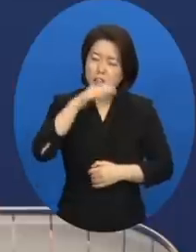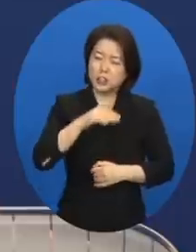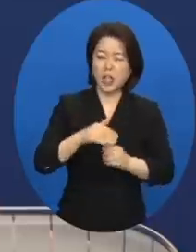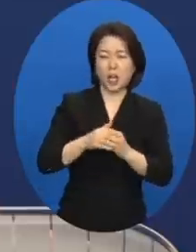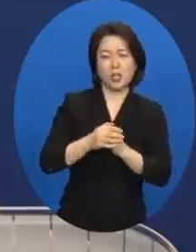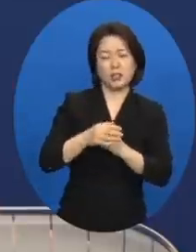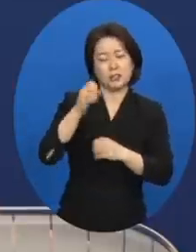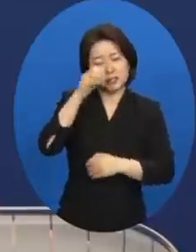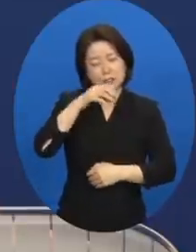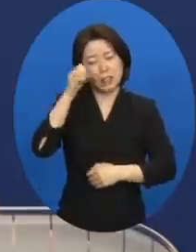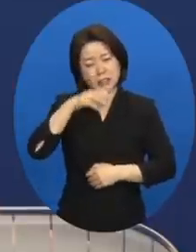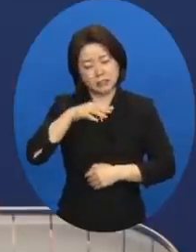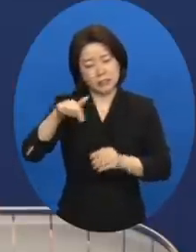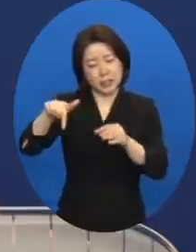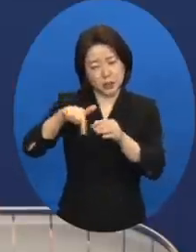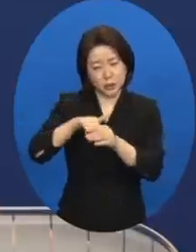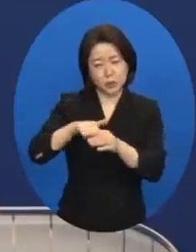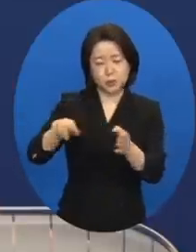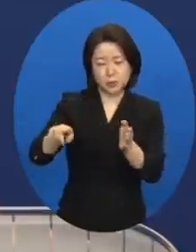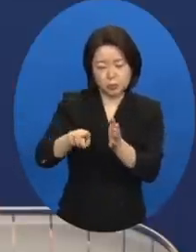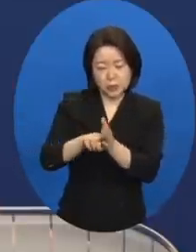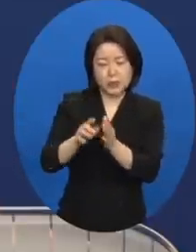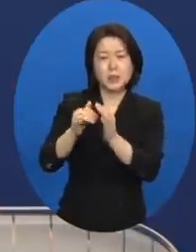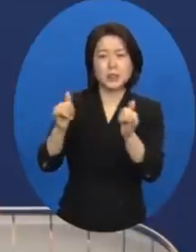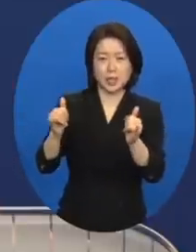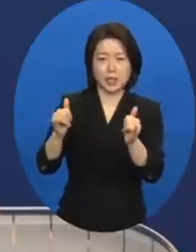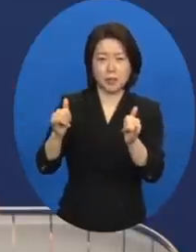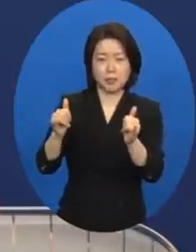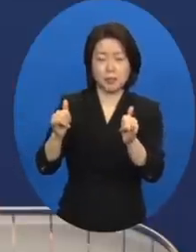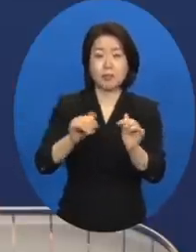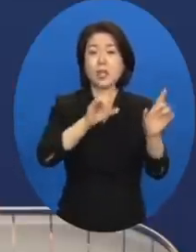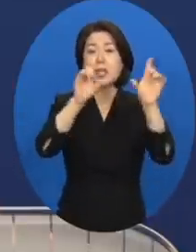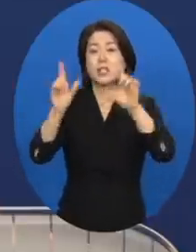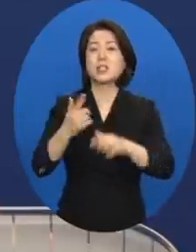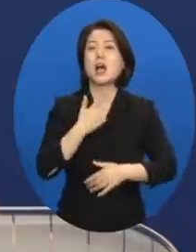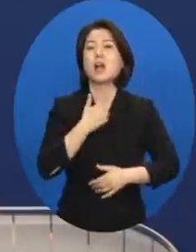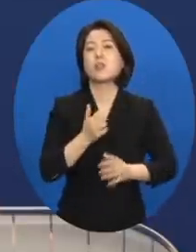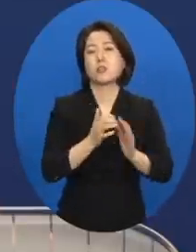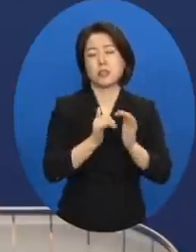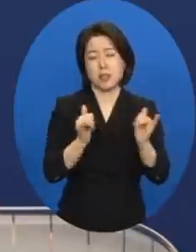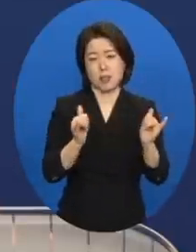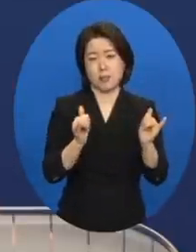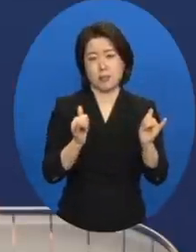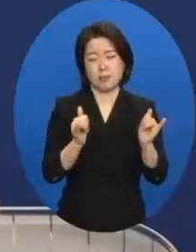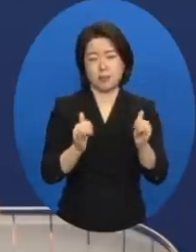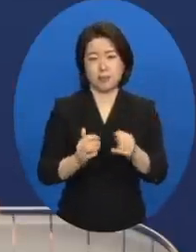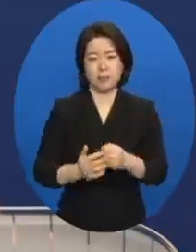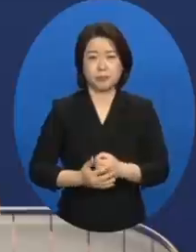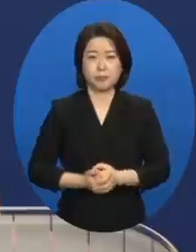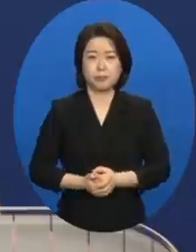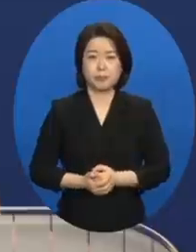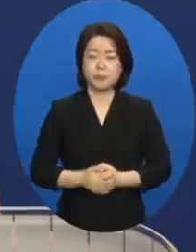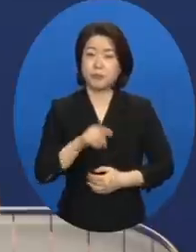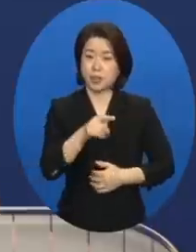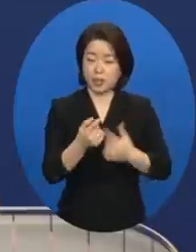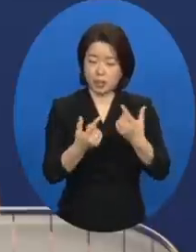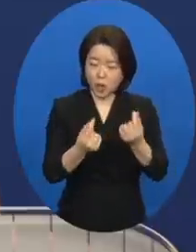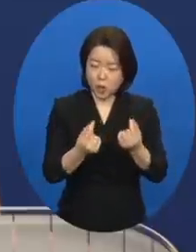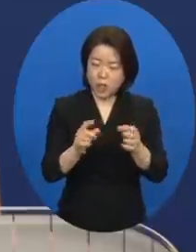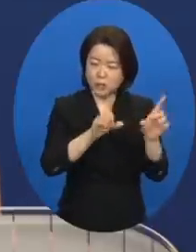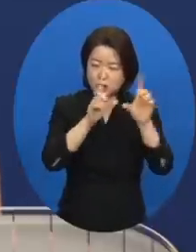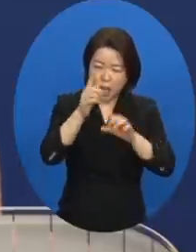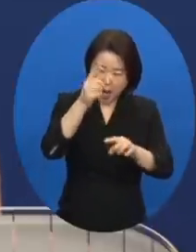기독교인으로 그냥 그렇게 살던 사람이었어요. 그렇게